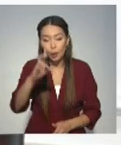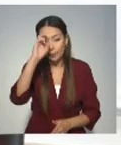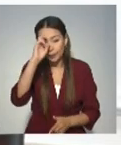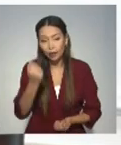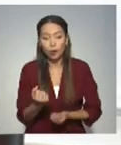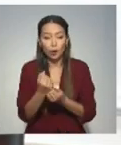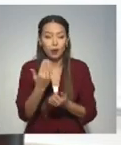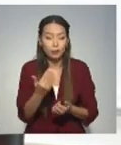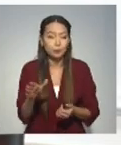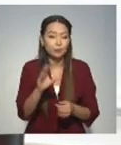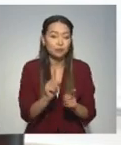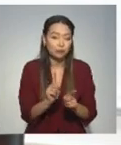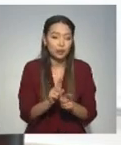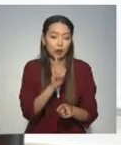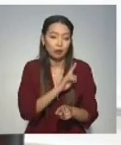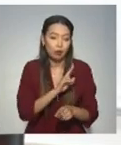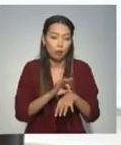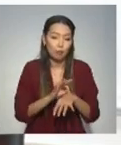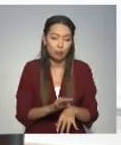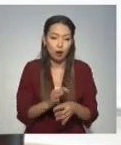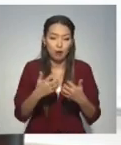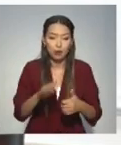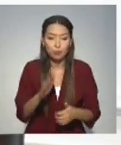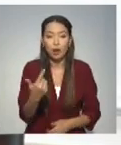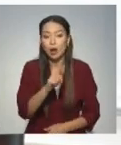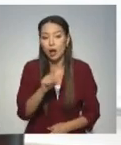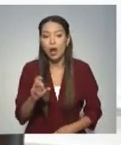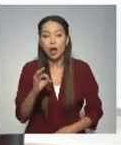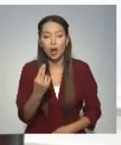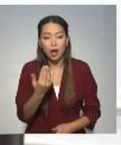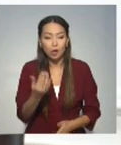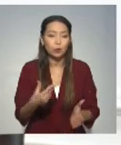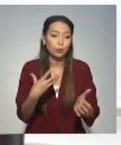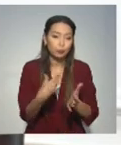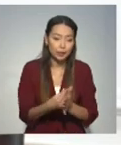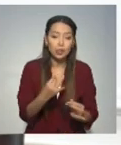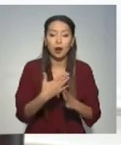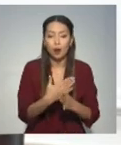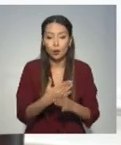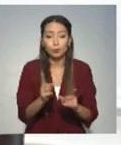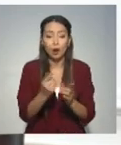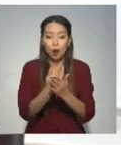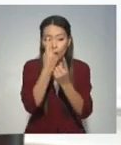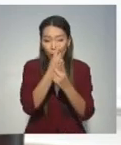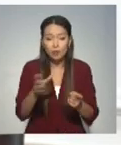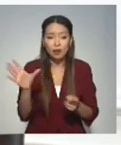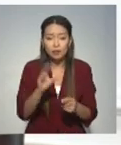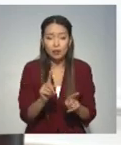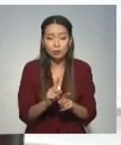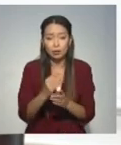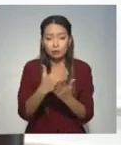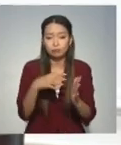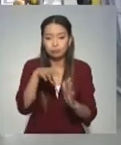қолдау проактивті форматта жүргізілетін болады. Яғни азаматтарға әлеуметтік төлемдер және көмектер ақпарат жүйесінде бар деректерге